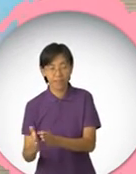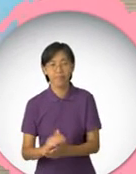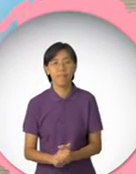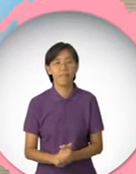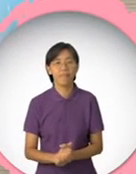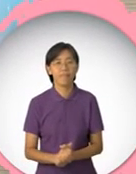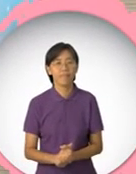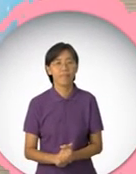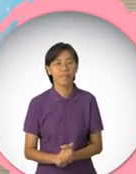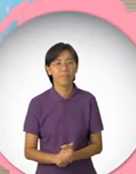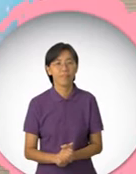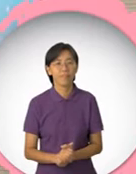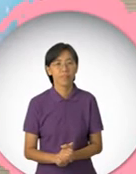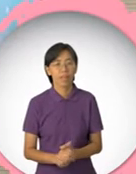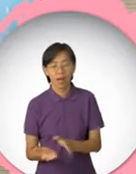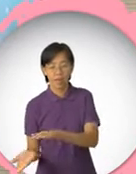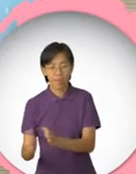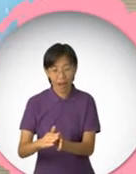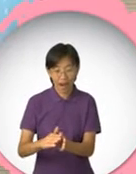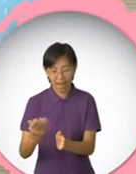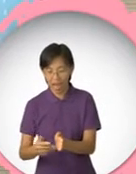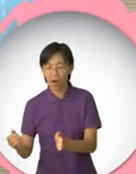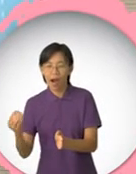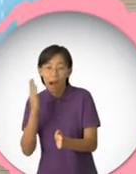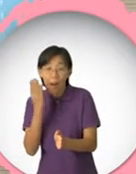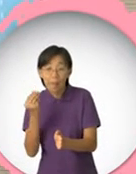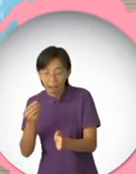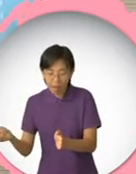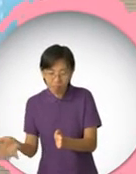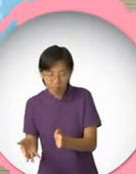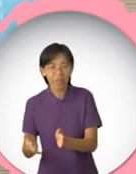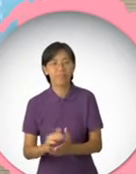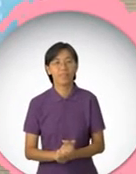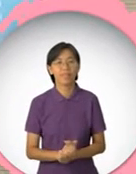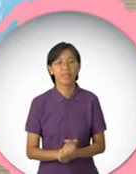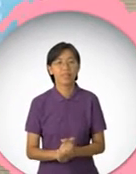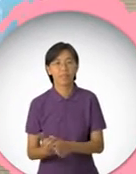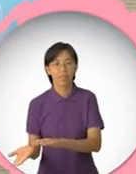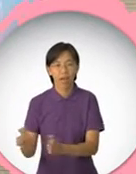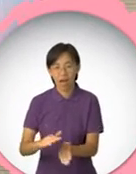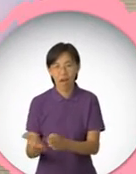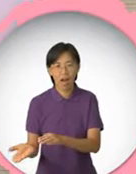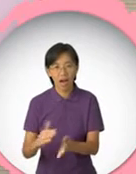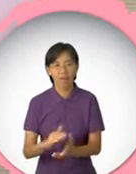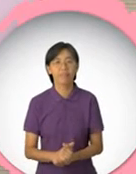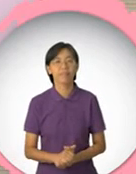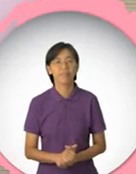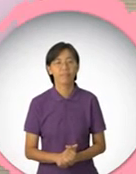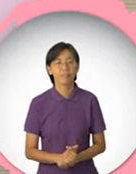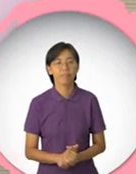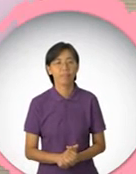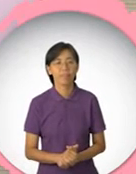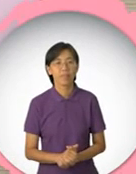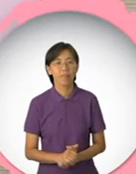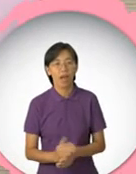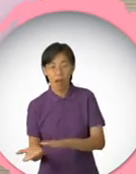คะทีละครึ่งโรยนวลค่ะเพราะนั้นเวลาเราโรยนวลเราจะไม่ได้โรยทีเดียวหนาๆแต่โรยบางๆค่ะบ่อย ๆก็คือพอเราวางแป้งไปแ